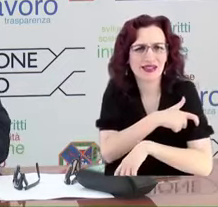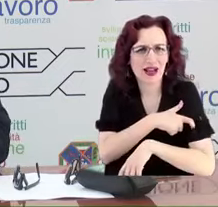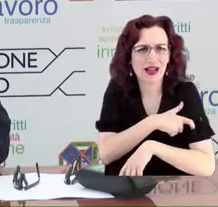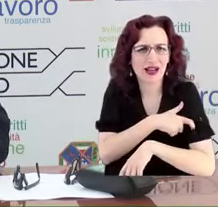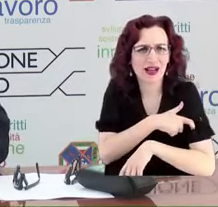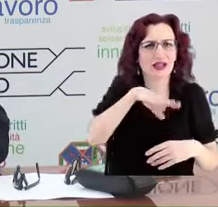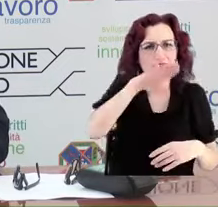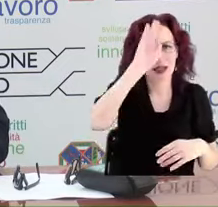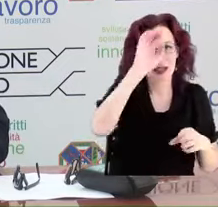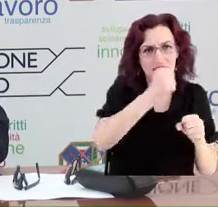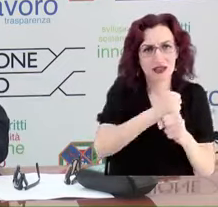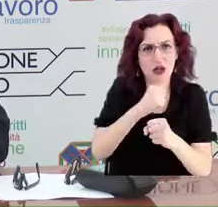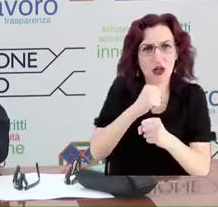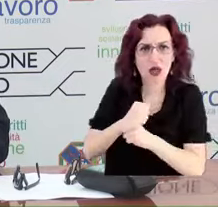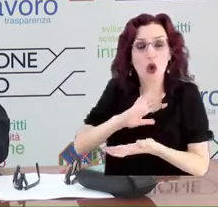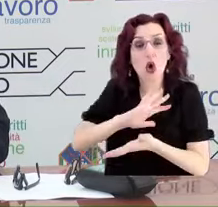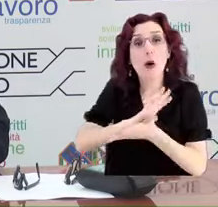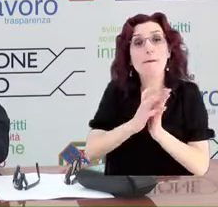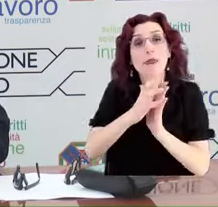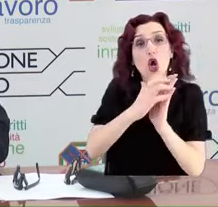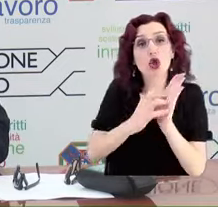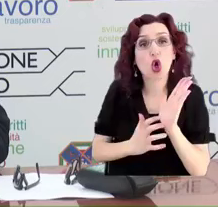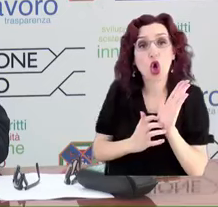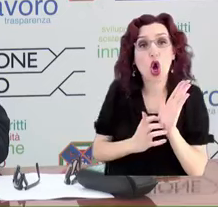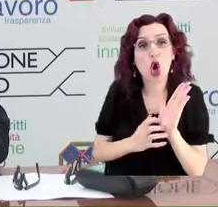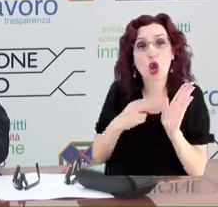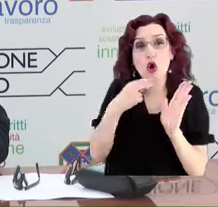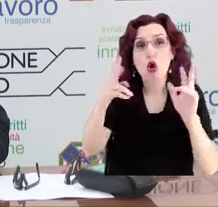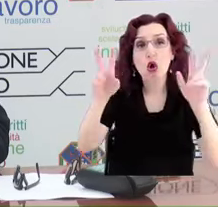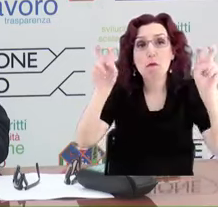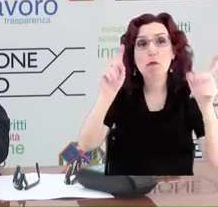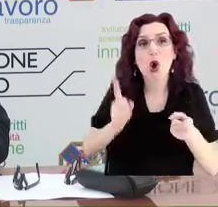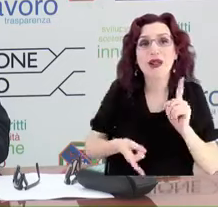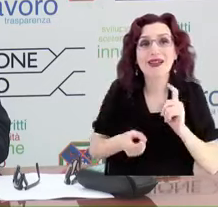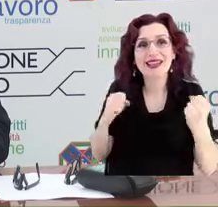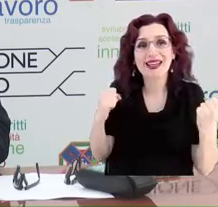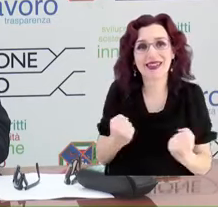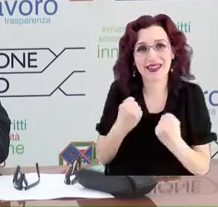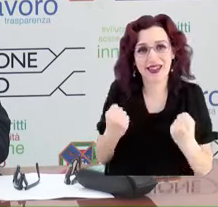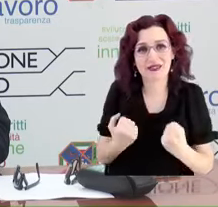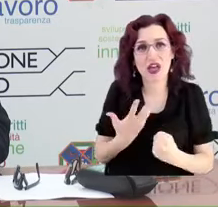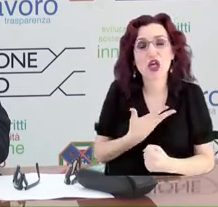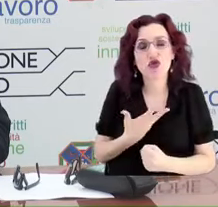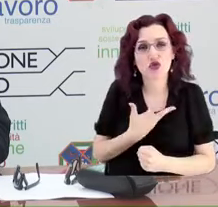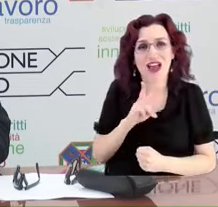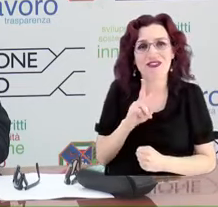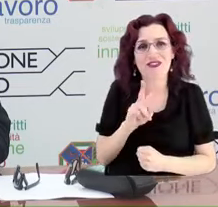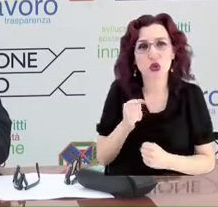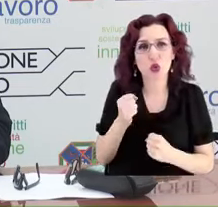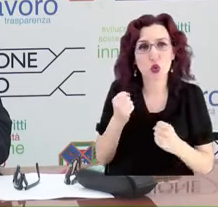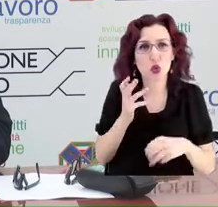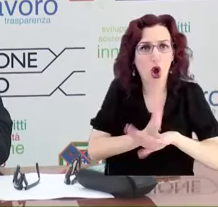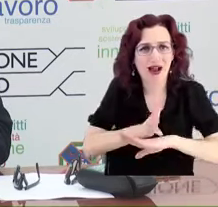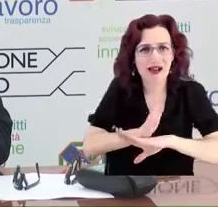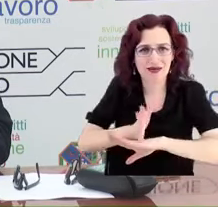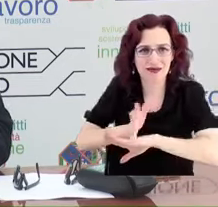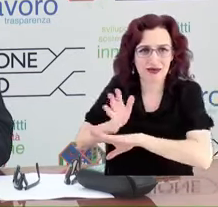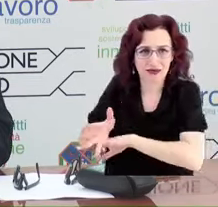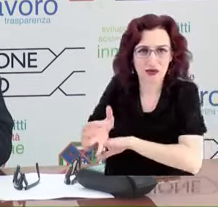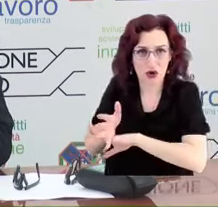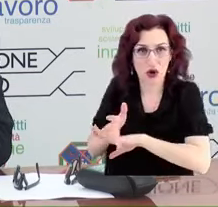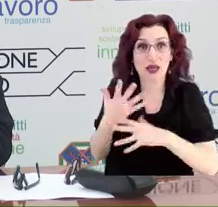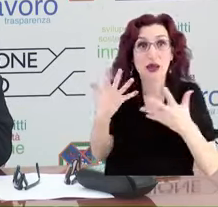protocollo per le politiche attive che comprende 21 azioni e la stragrande maggioranza di queste azioni